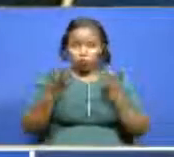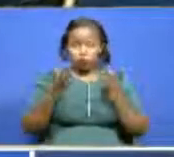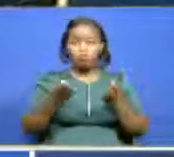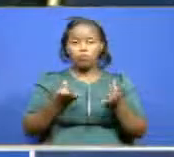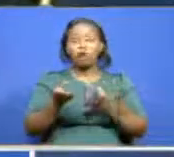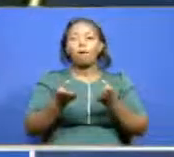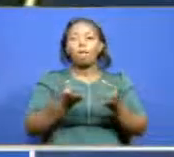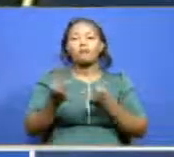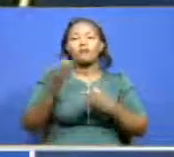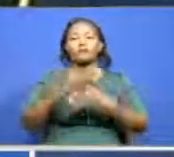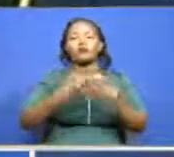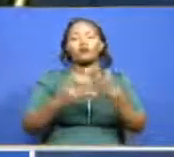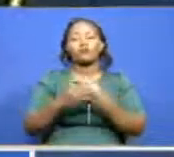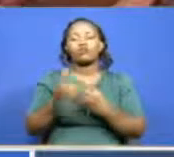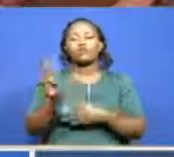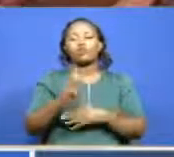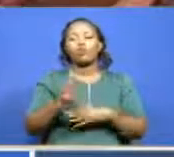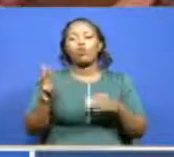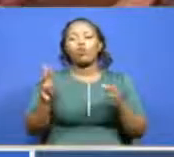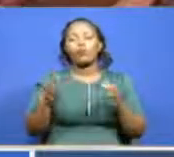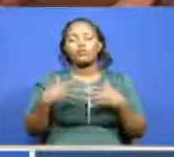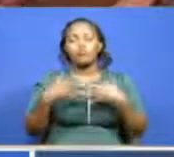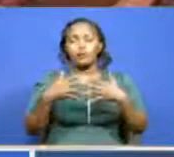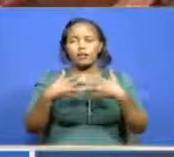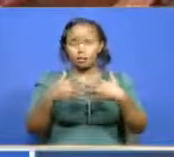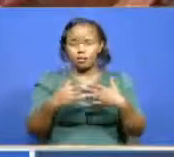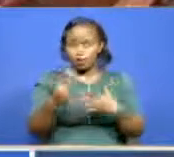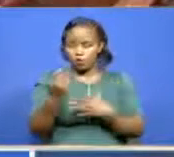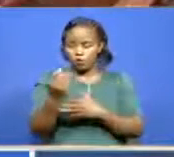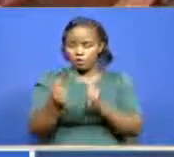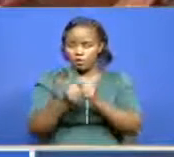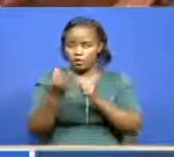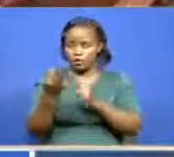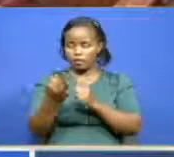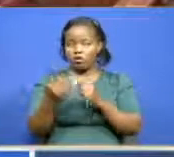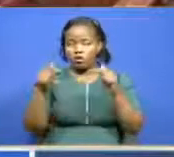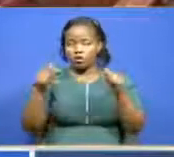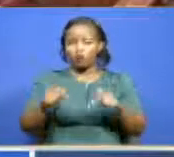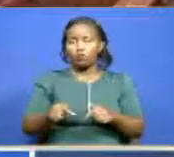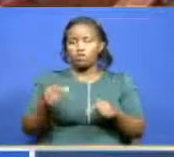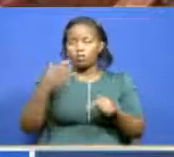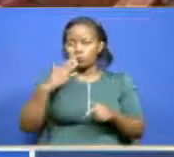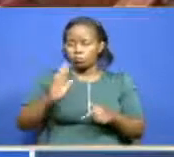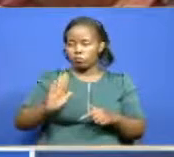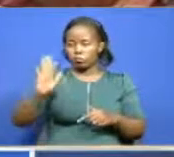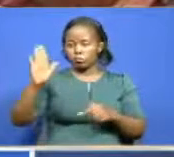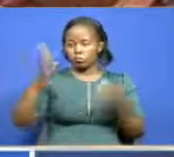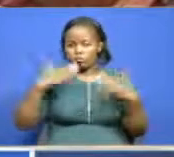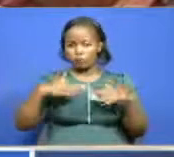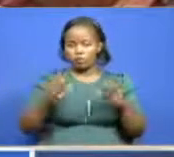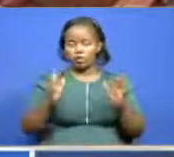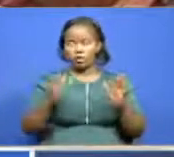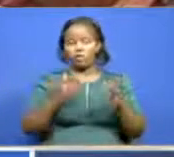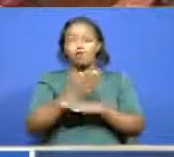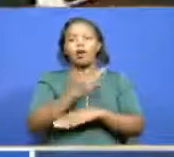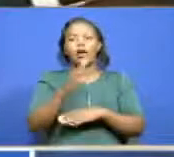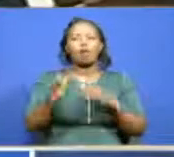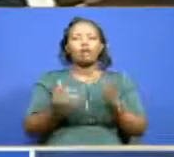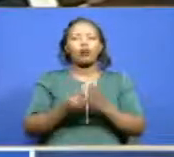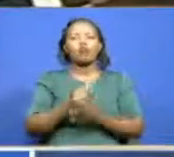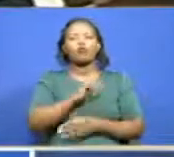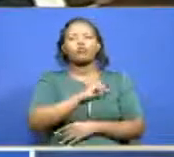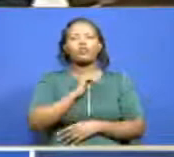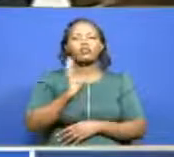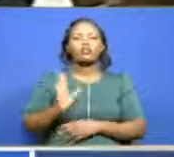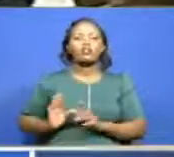kibiashara la Westgate mnamo mwaka 2013, aliapishwa wakati wa kikao maalum ambacho kilihudhuriwa na karibu maseneta wote.